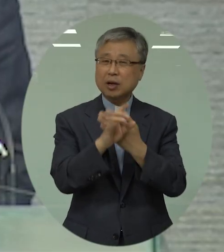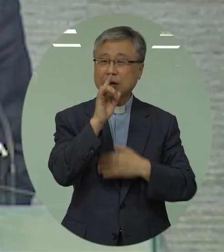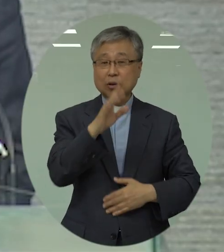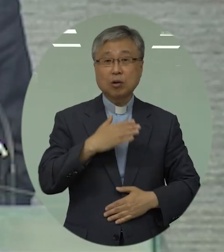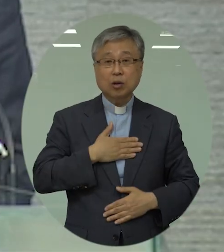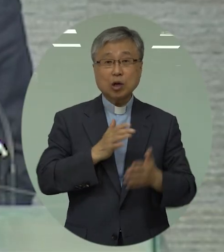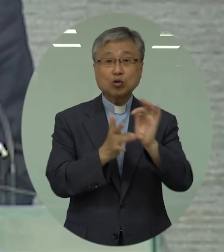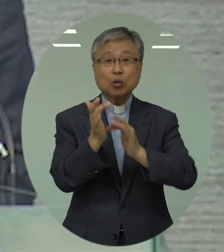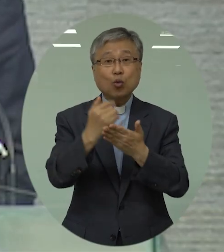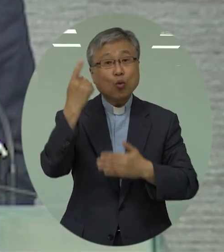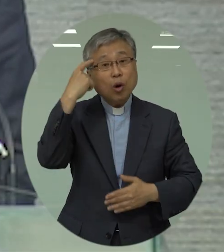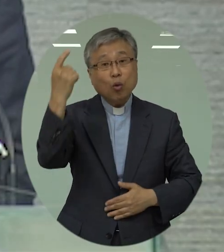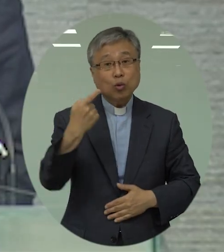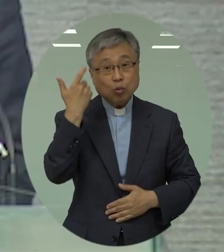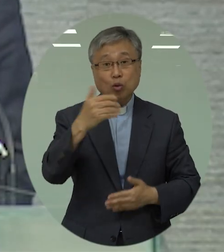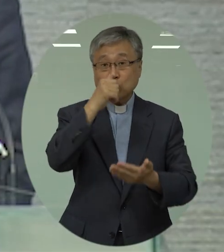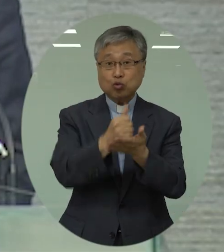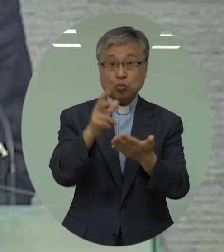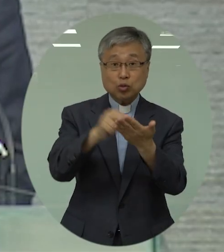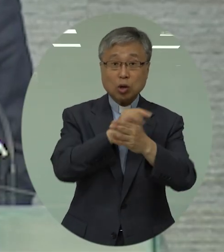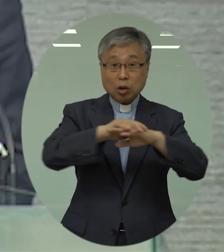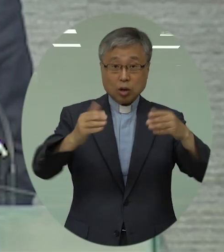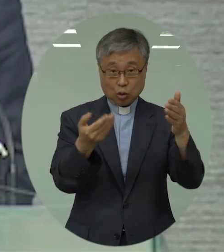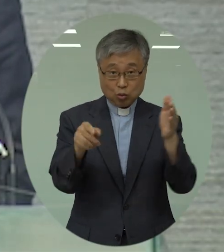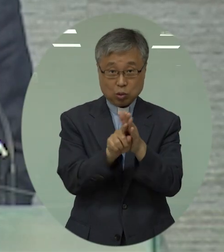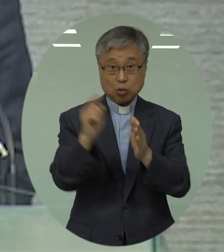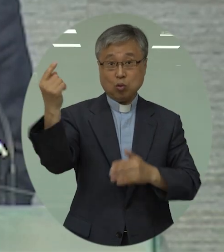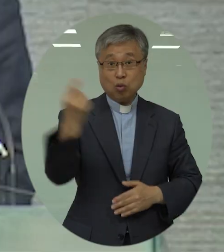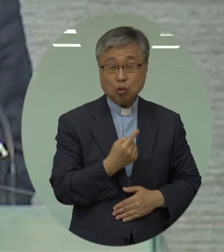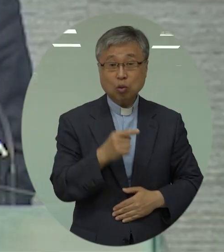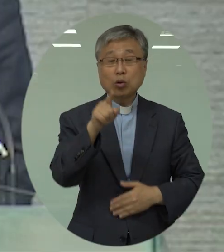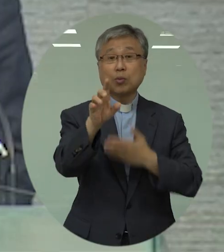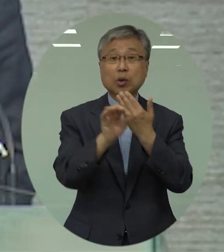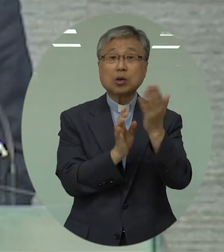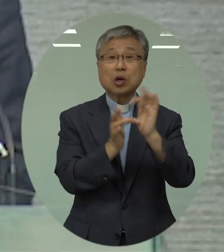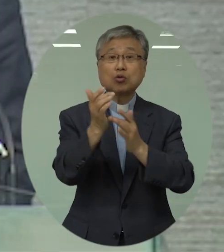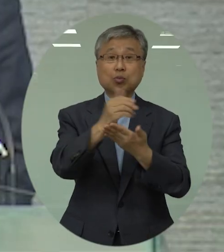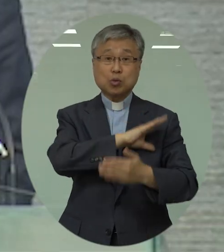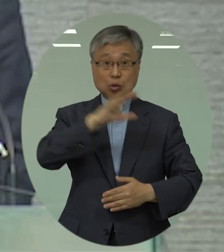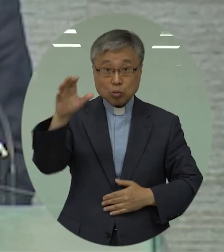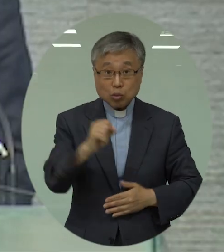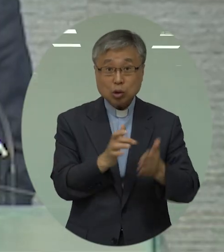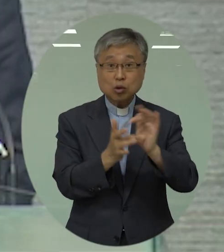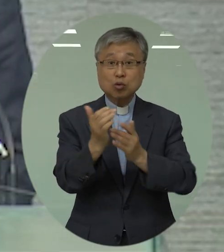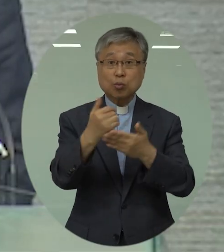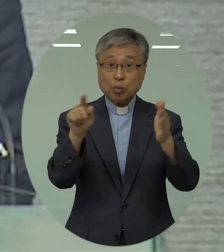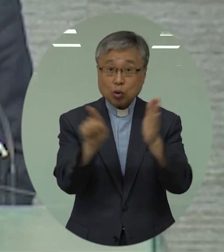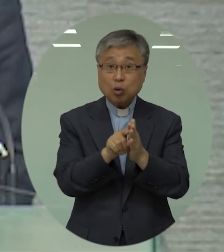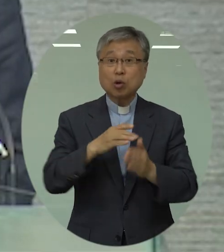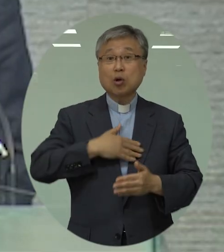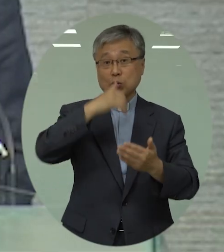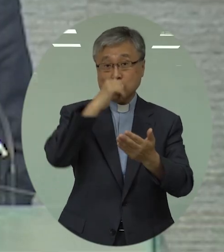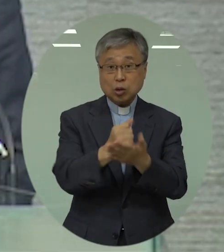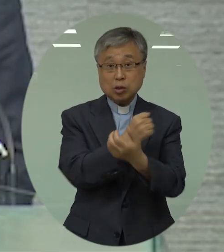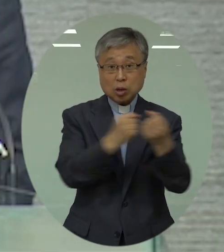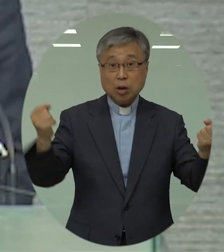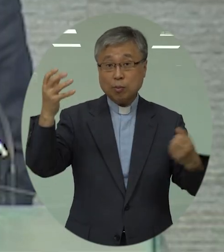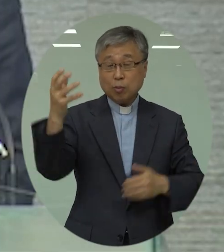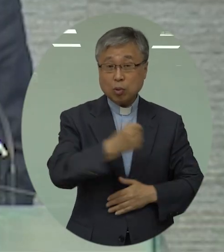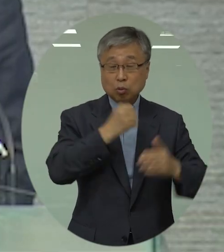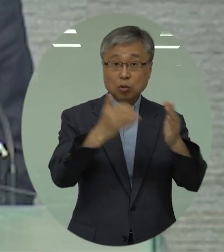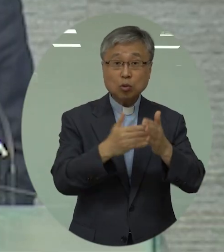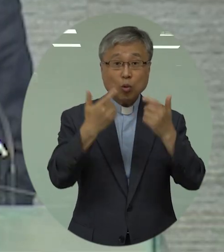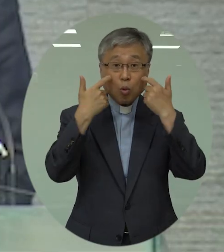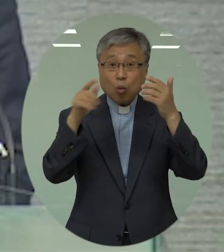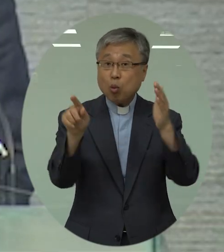왜 오셨냔 말이에요. 죄 문제 해결하려고 오셨단 말이에요. 그럼 예수의 이름으로 예수 믿고 나는 죄사함 받았다. 이